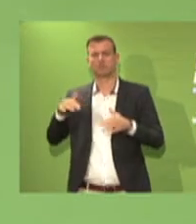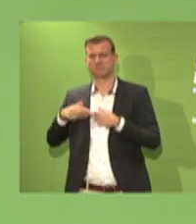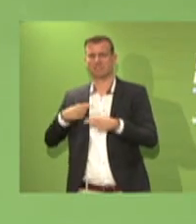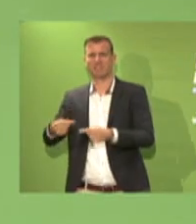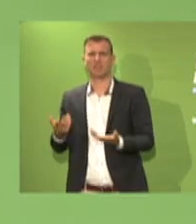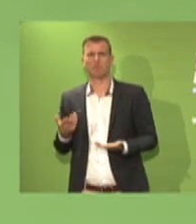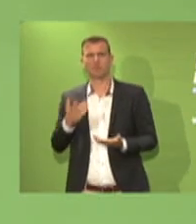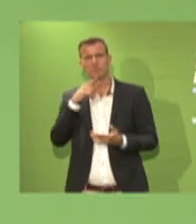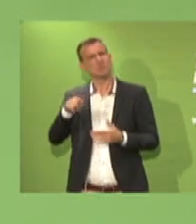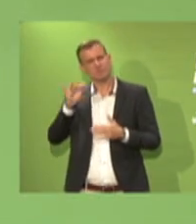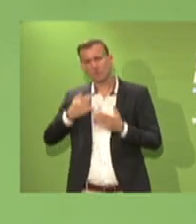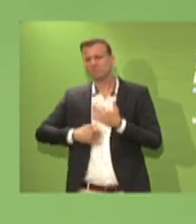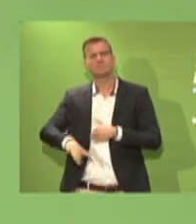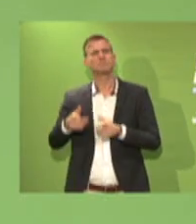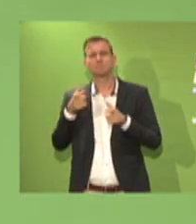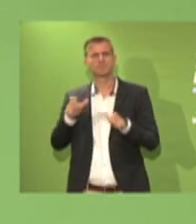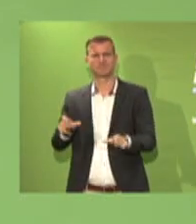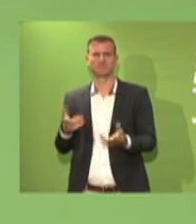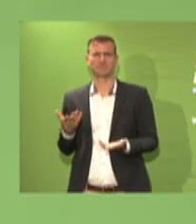stoppen und sogar langfristig auf